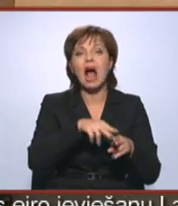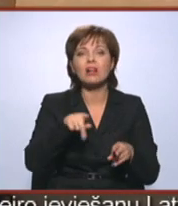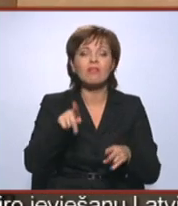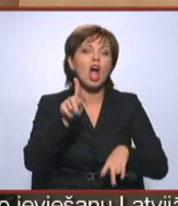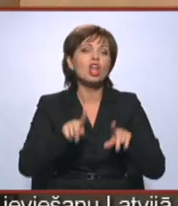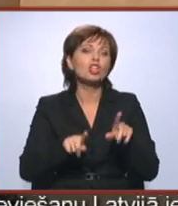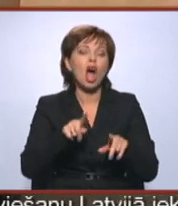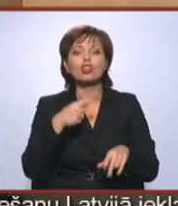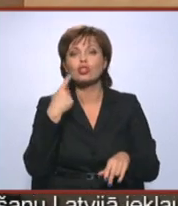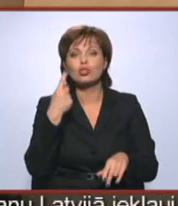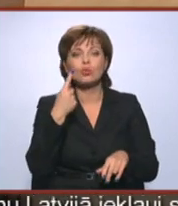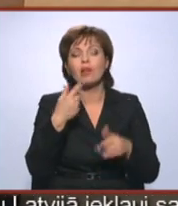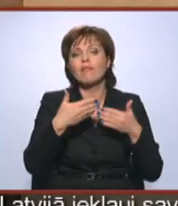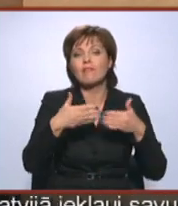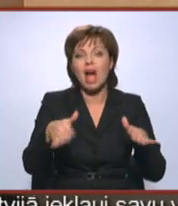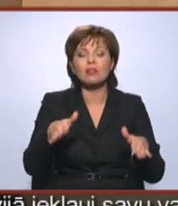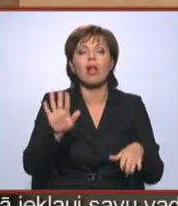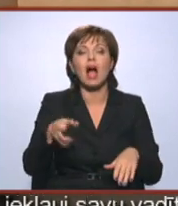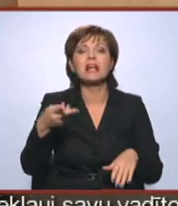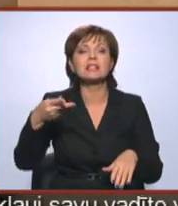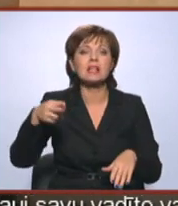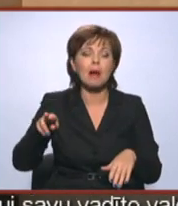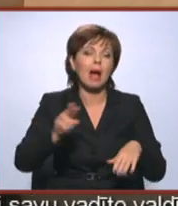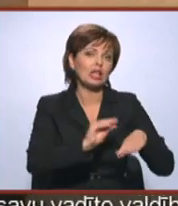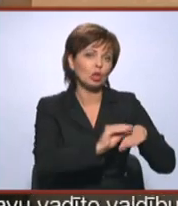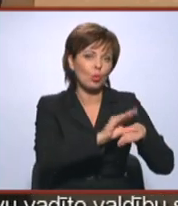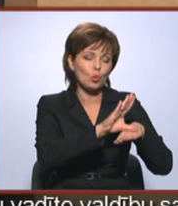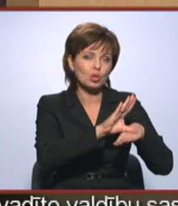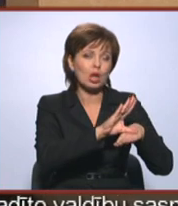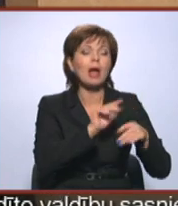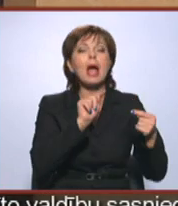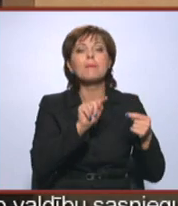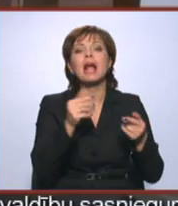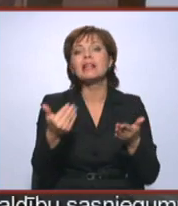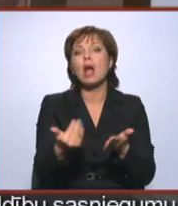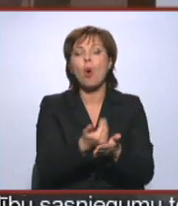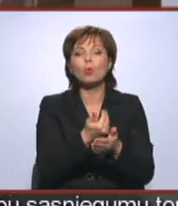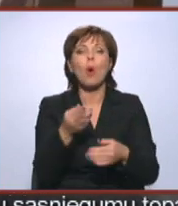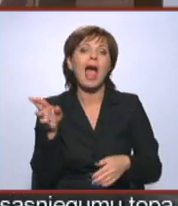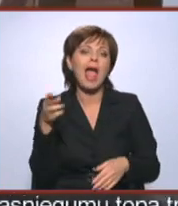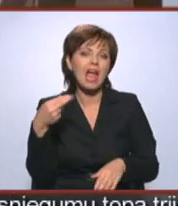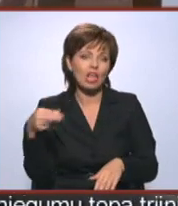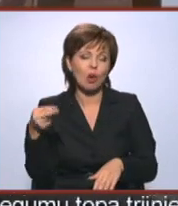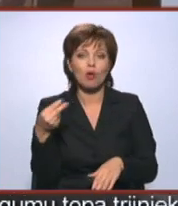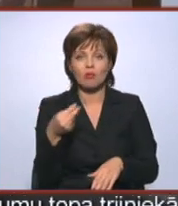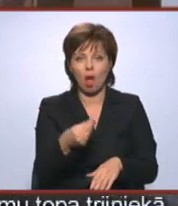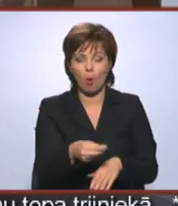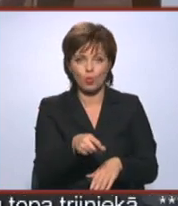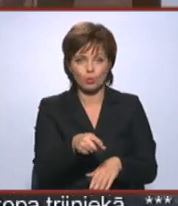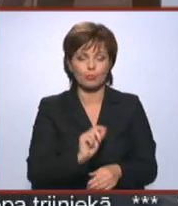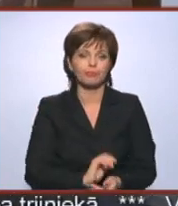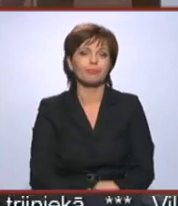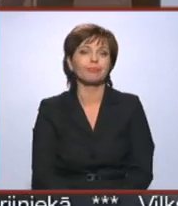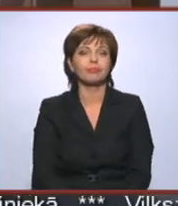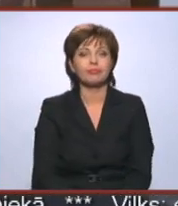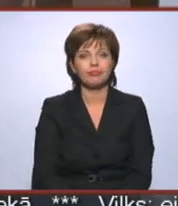dažām stundām vēra durvis, lai samainītu uzkrājumus pret jauno eiro naudu. Ну, я давно решила, я слышала,